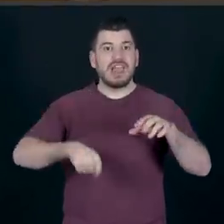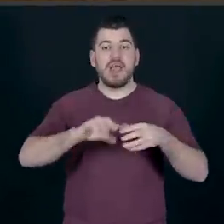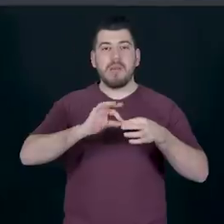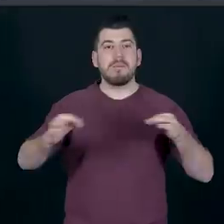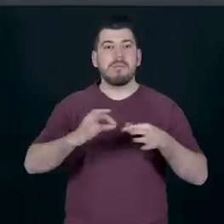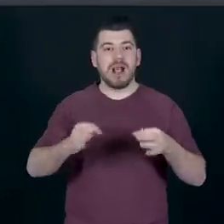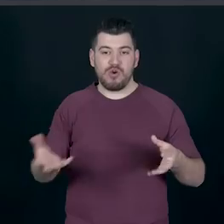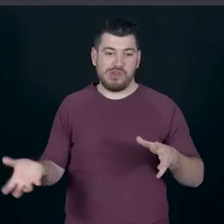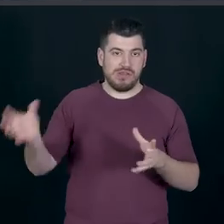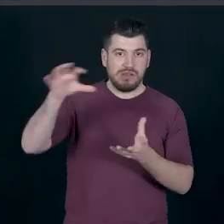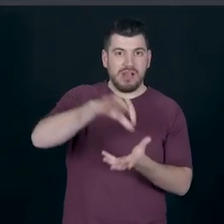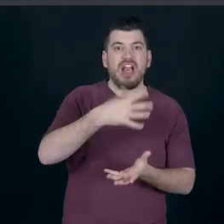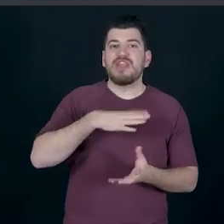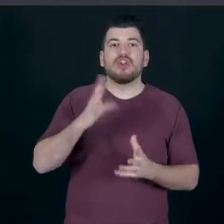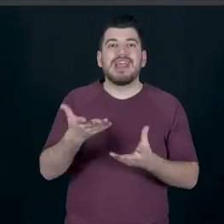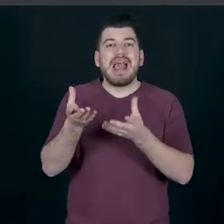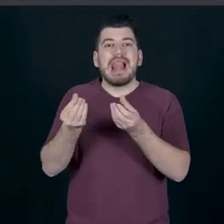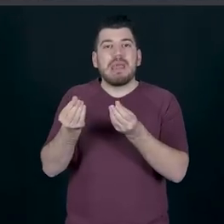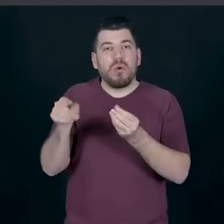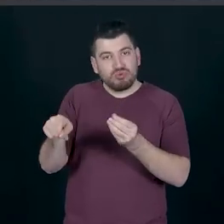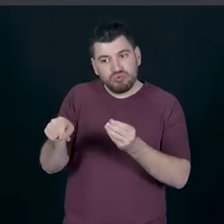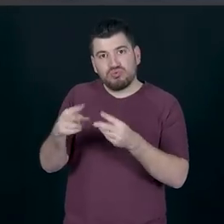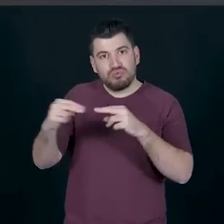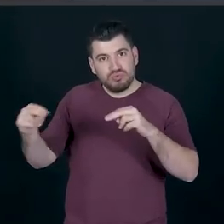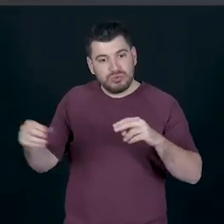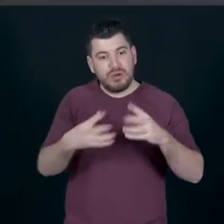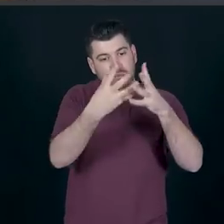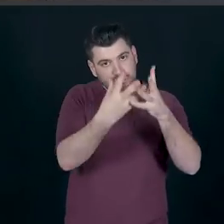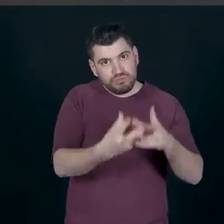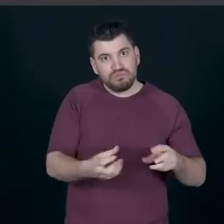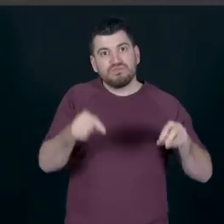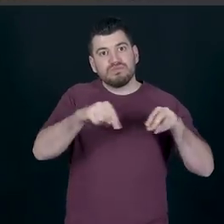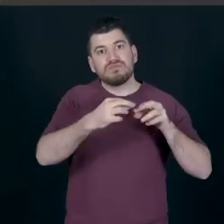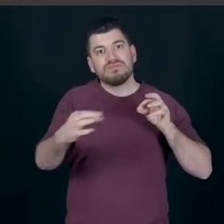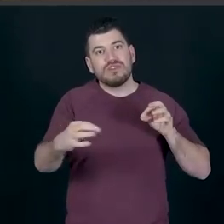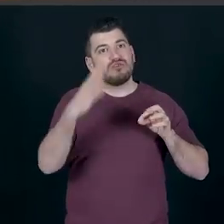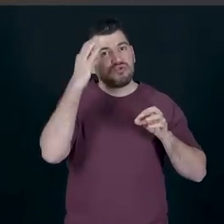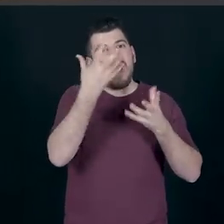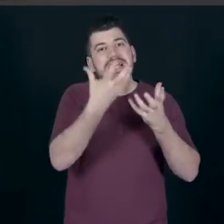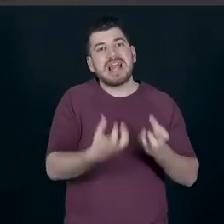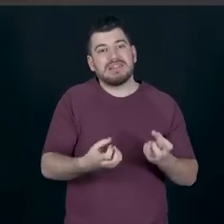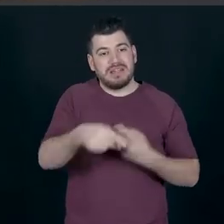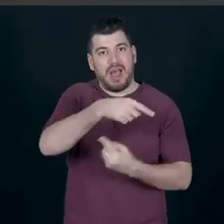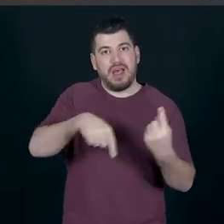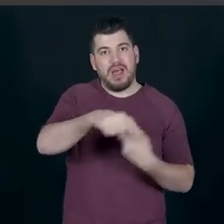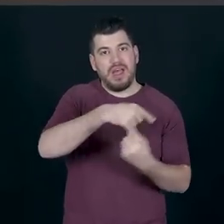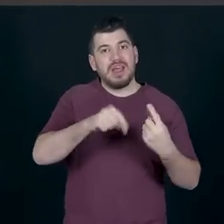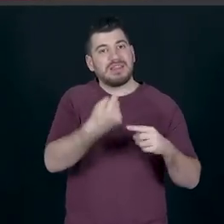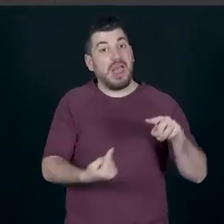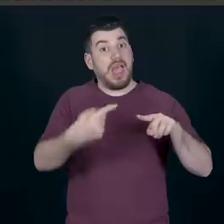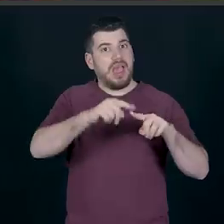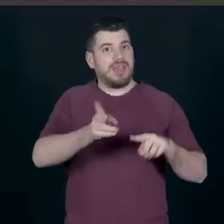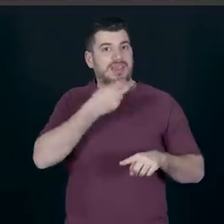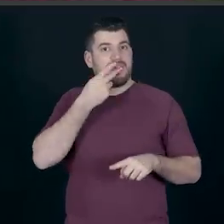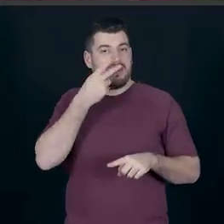το λίπος που έχει το μπέικον να πάει πάνω στα ζυμαρικά και να μην τα αφήσει να πανιάσουν, να εγρασιάσουν και θα δώσει μια έξτρα γεύση. Το